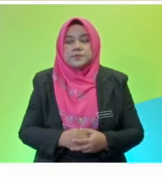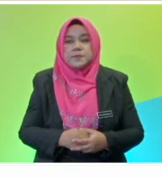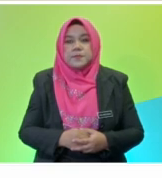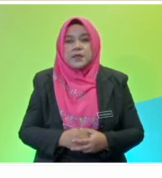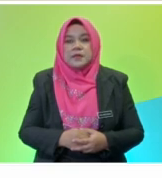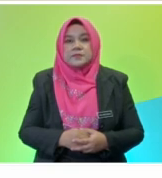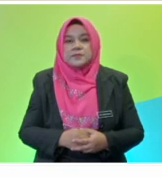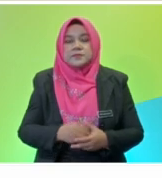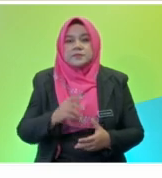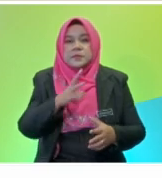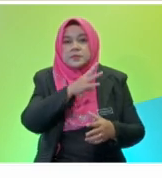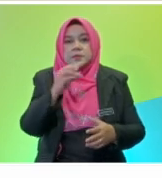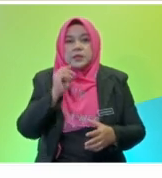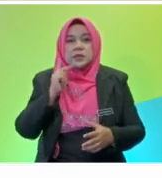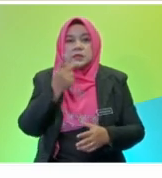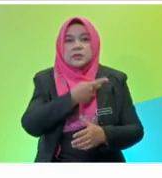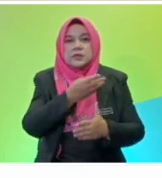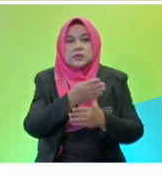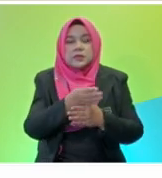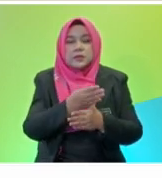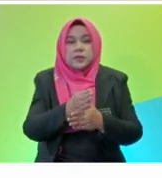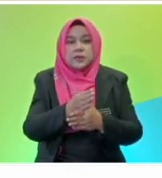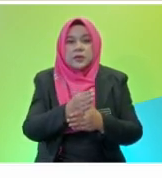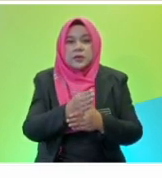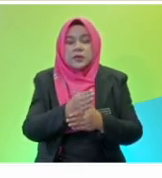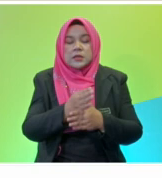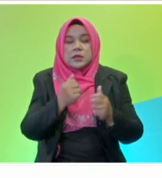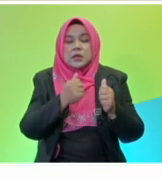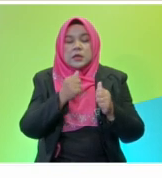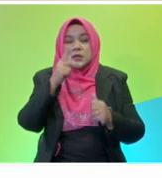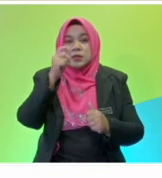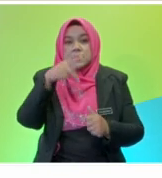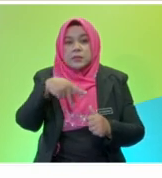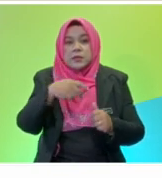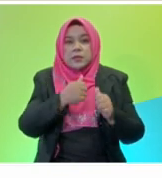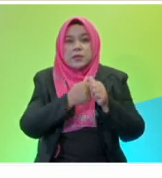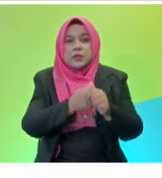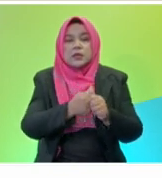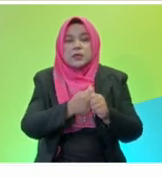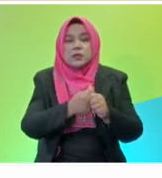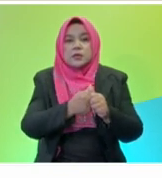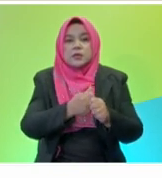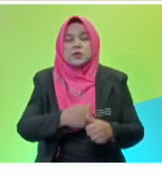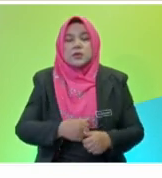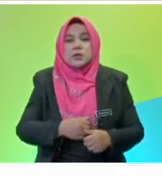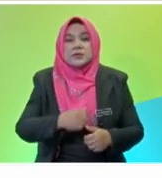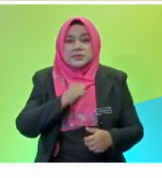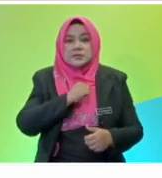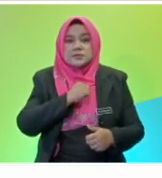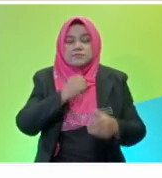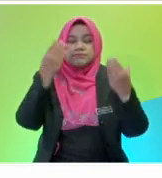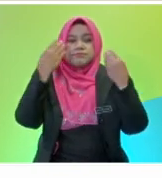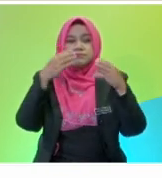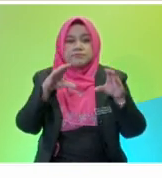dan kita bagi keseluruhan TV itu melalui Kitalah sebagai seorang guru musik ya